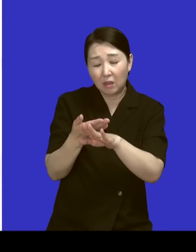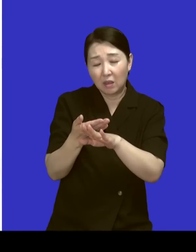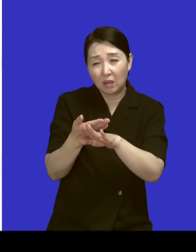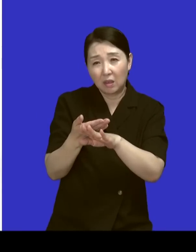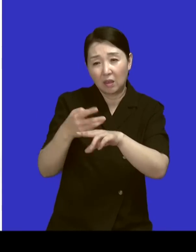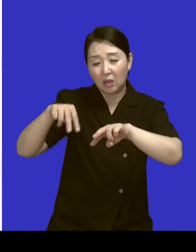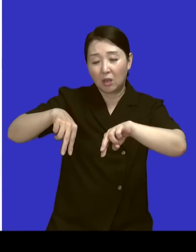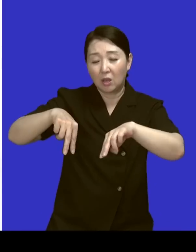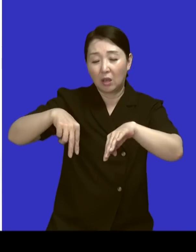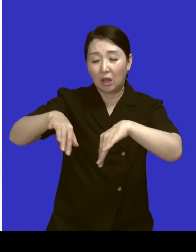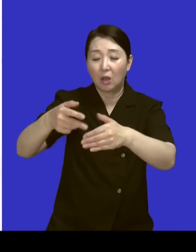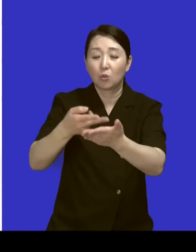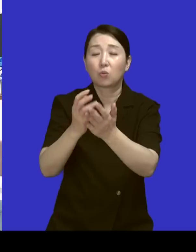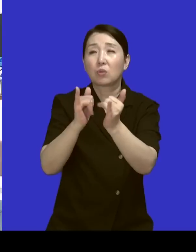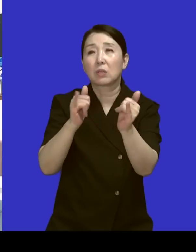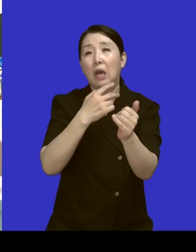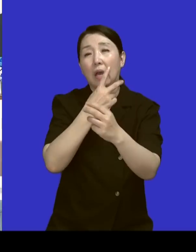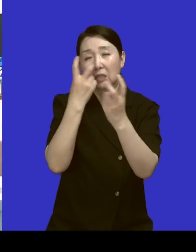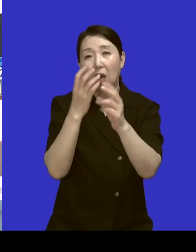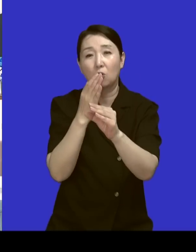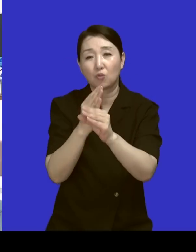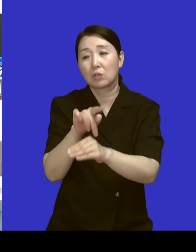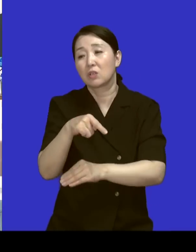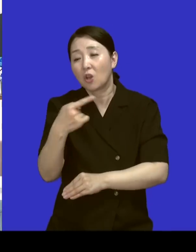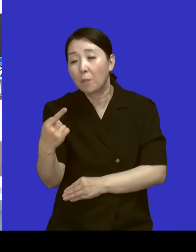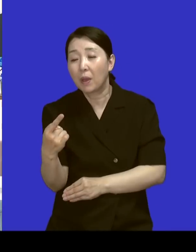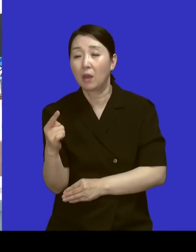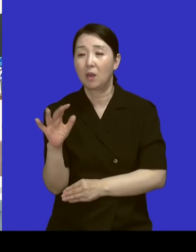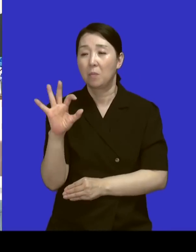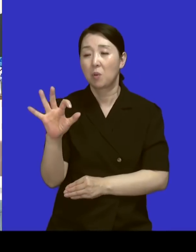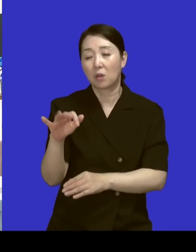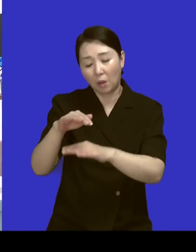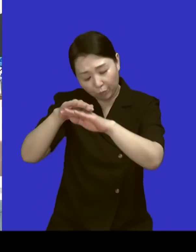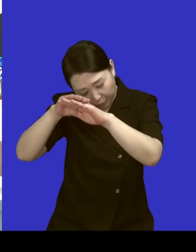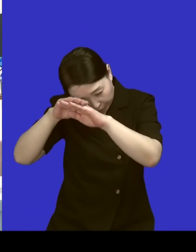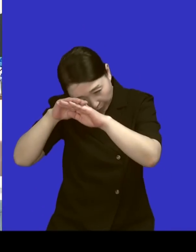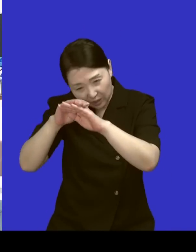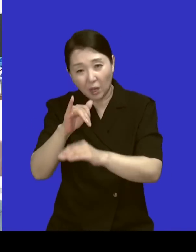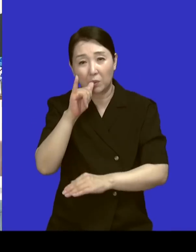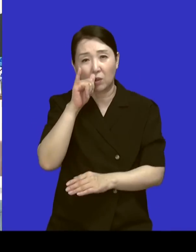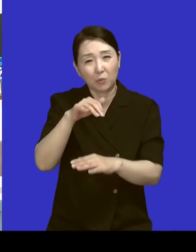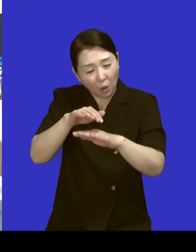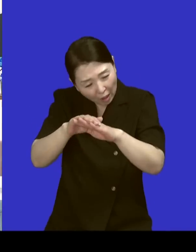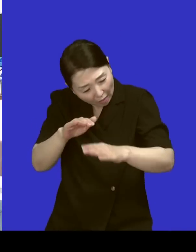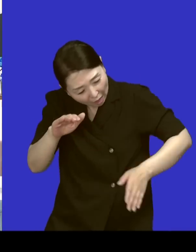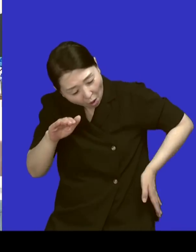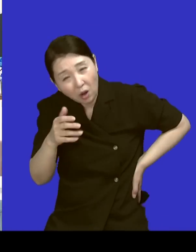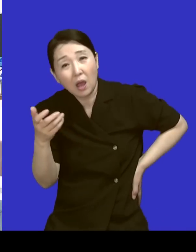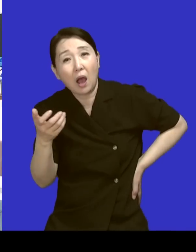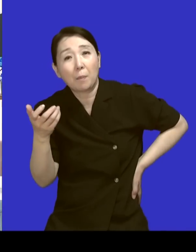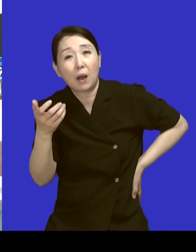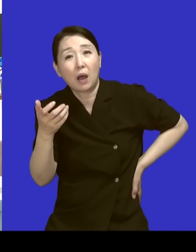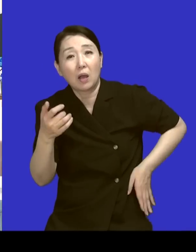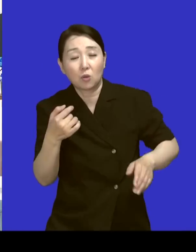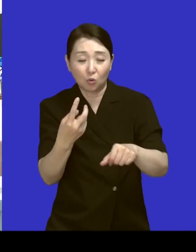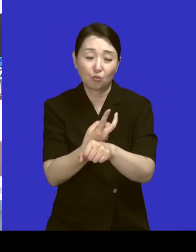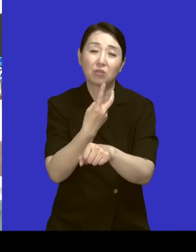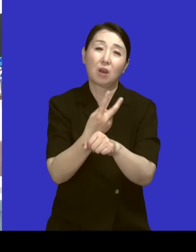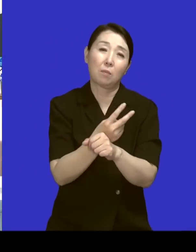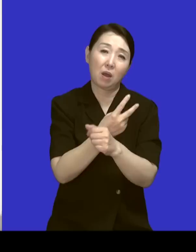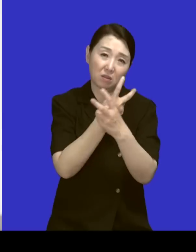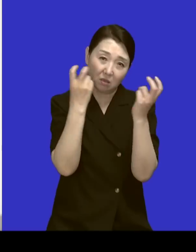그래서 옆칸을 열고 거기에 이제 변기에 엎드려가지고 잠을 자고. 근데 엎드려서 자니까 허리가 너무 아파서 2시간밖에 못